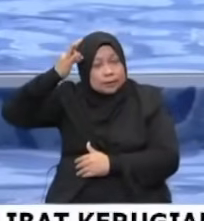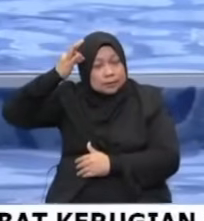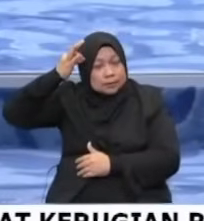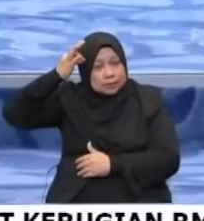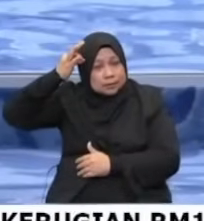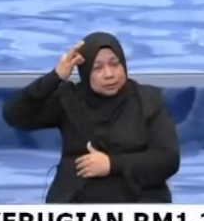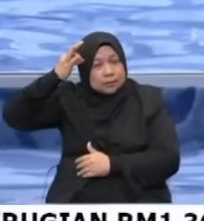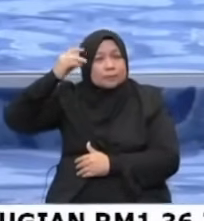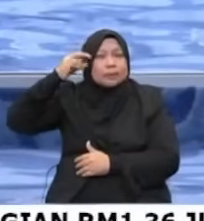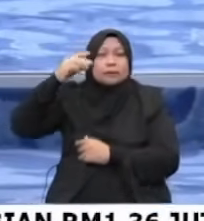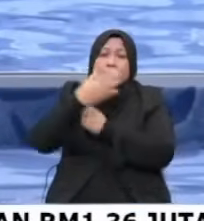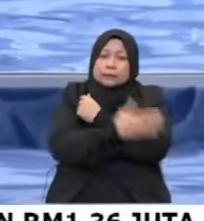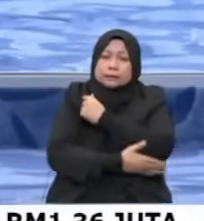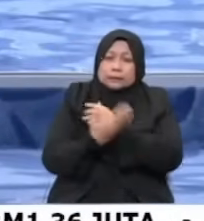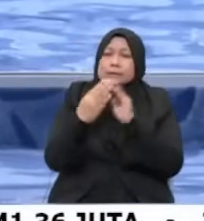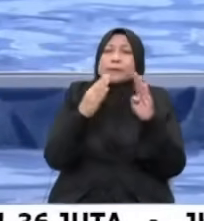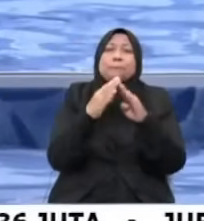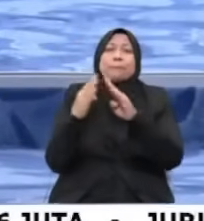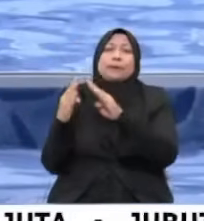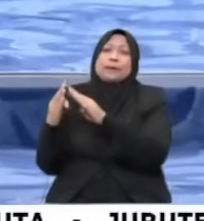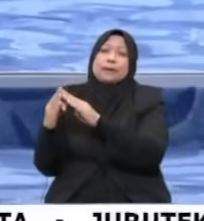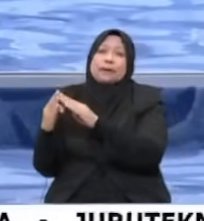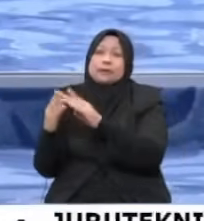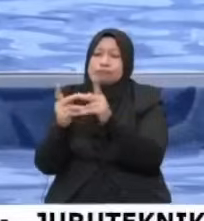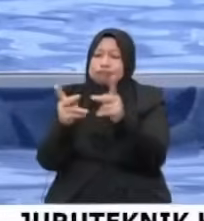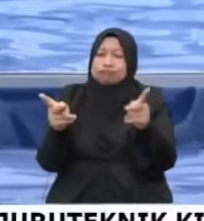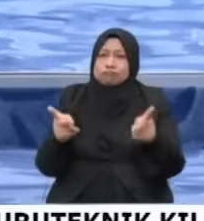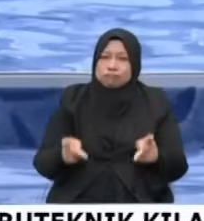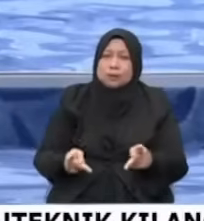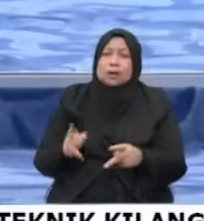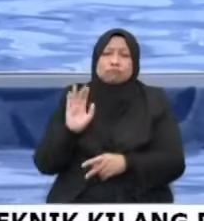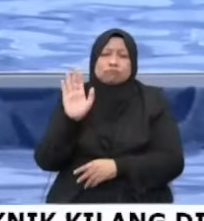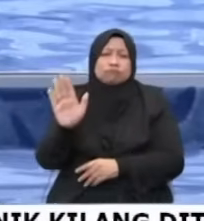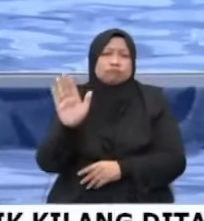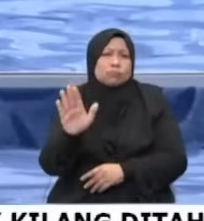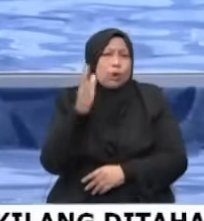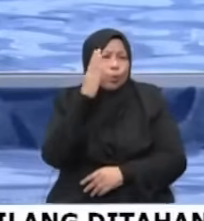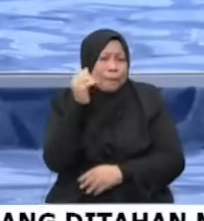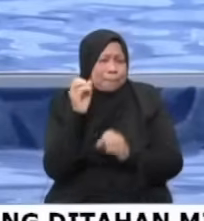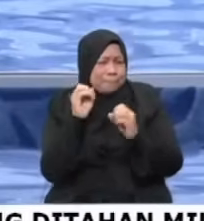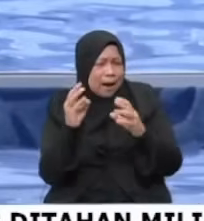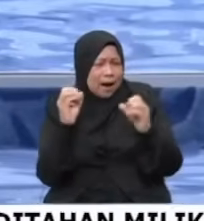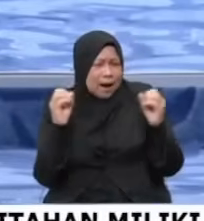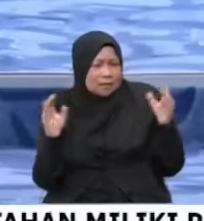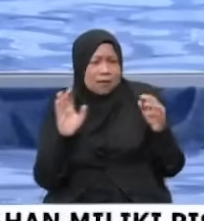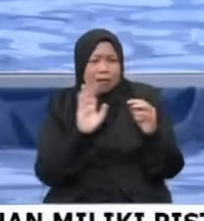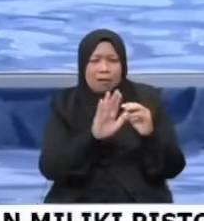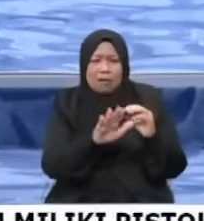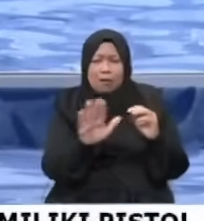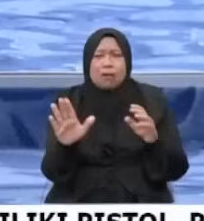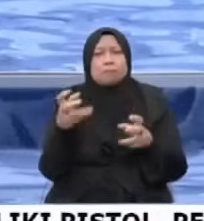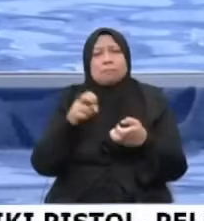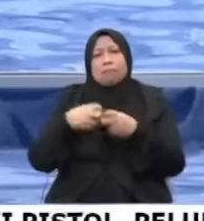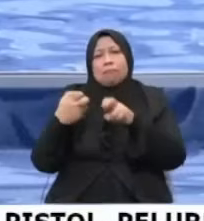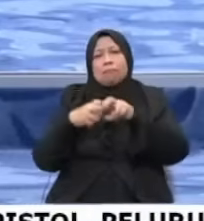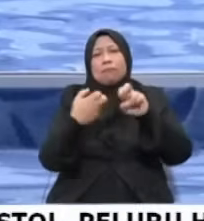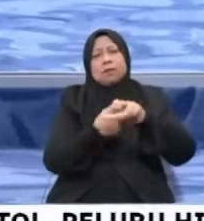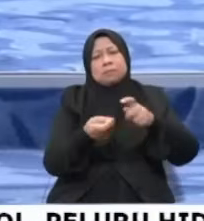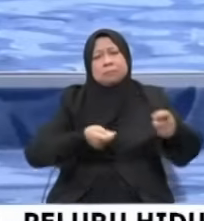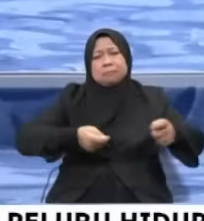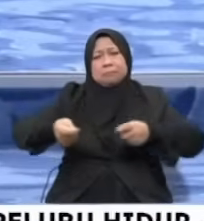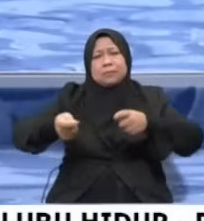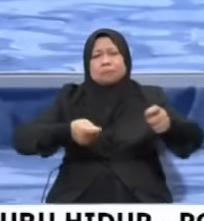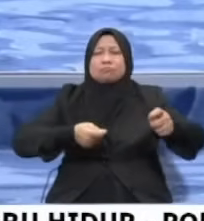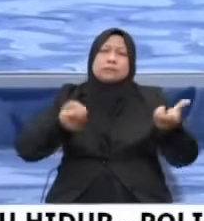kemudian Negeri Kian perbandaran selama ini beberapa teguran ialah kerana terlalu banyak kerah pentadbiran